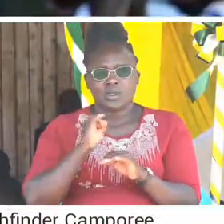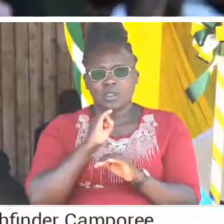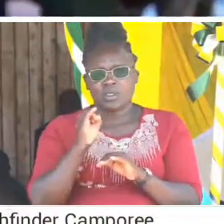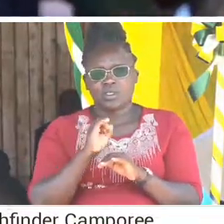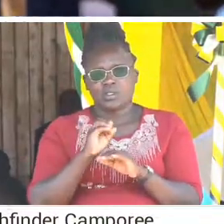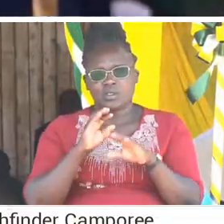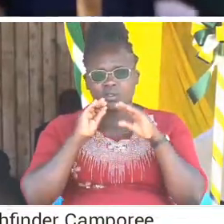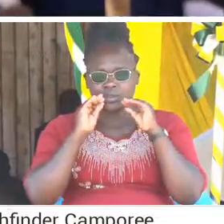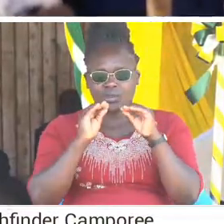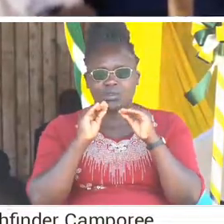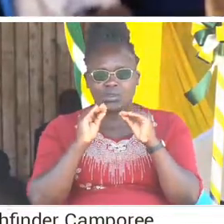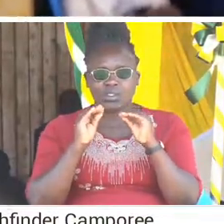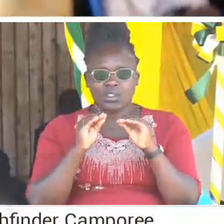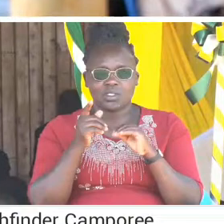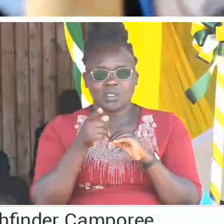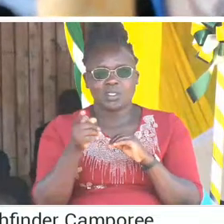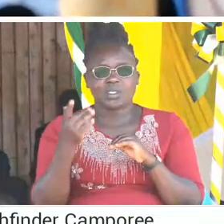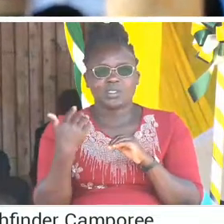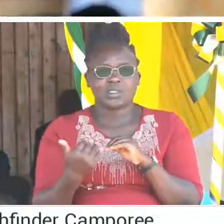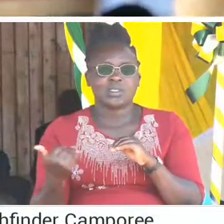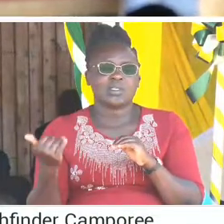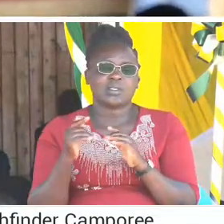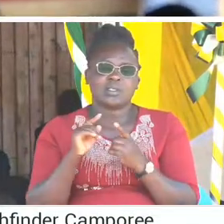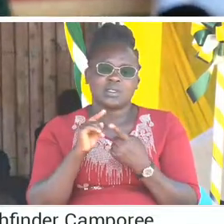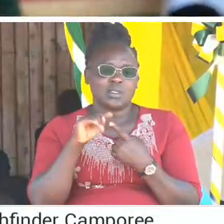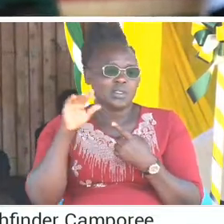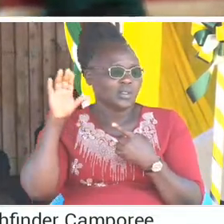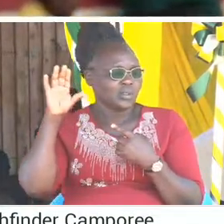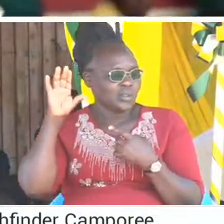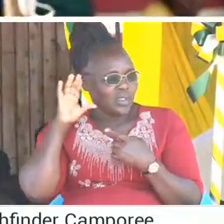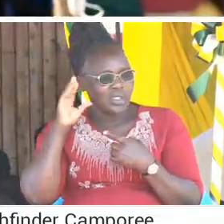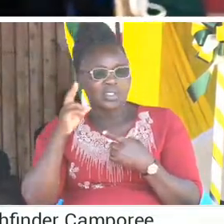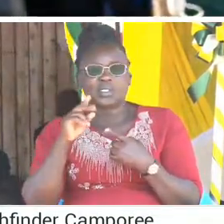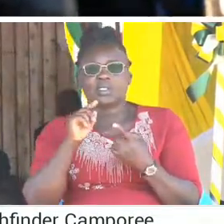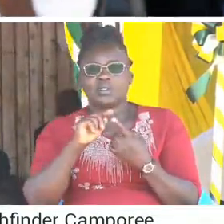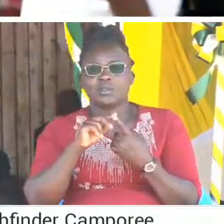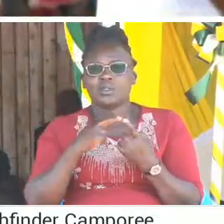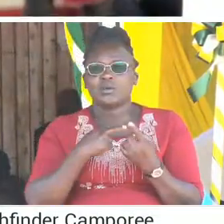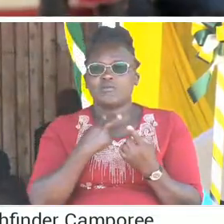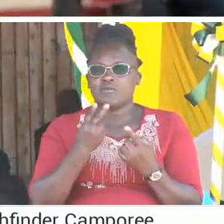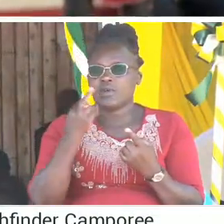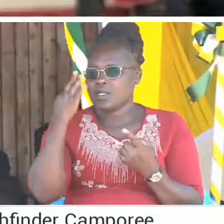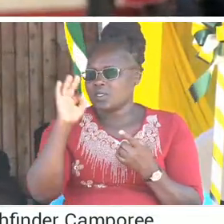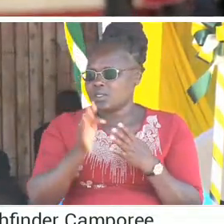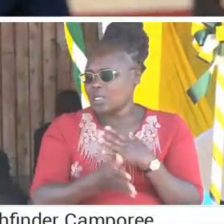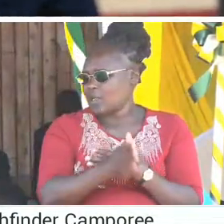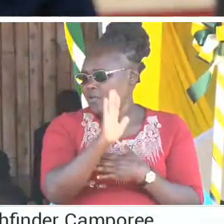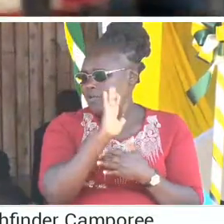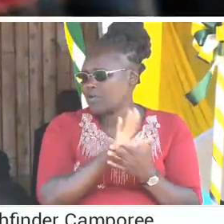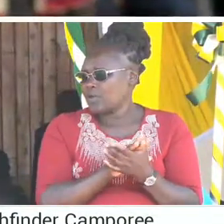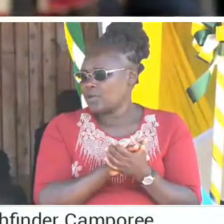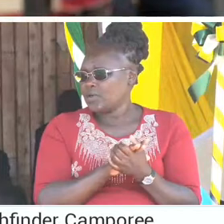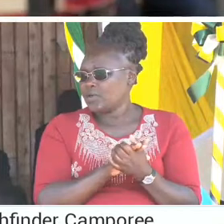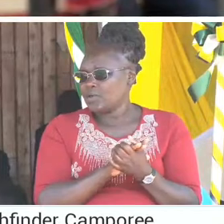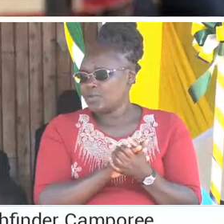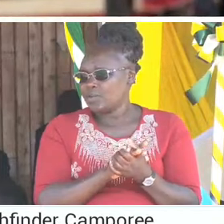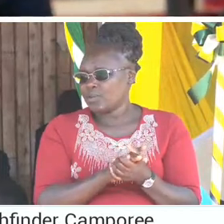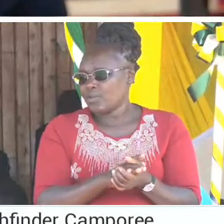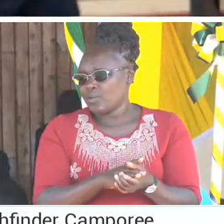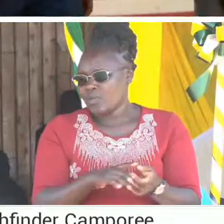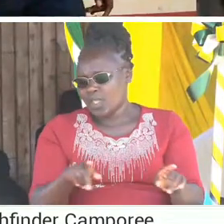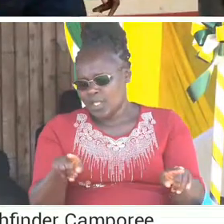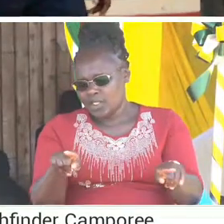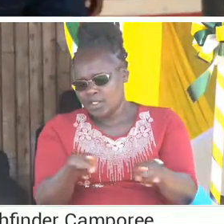Bwana. Mchana wa leo jifunze kusikia sauti ya Bwana. Anasema hata uzao wa tumbo lako